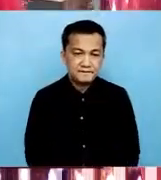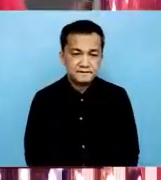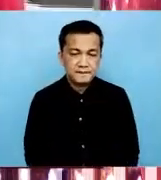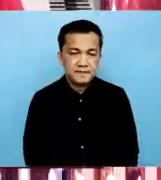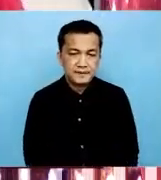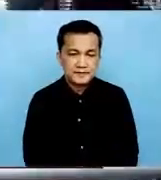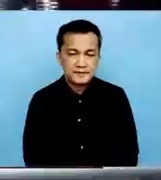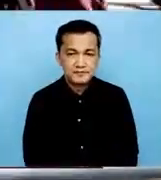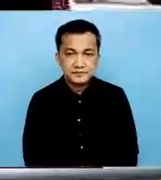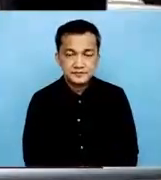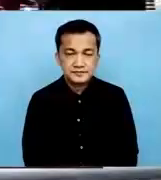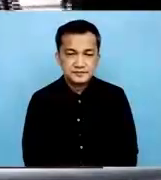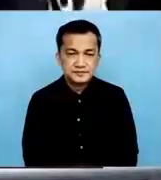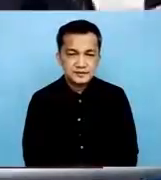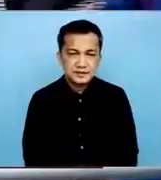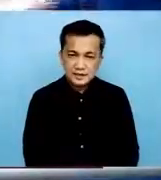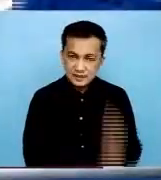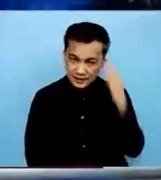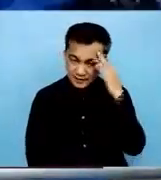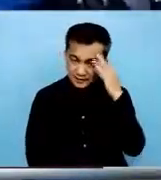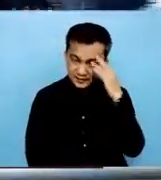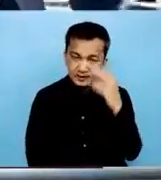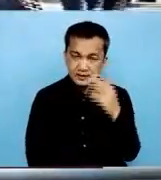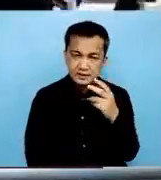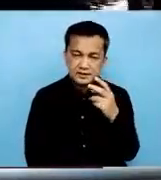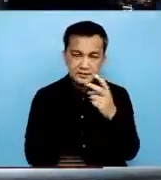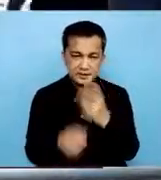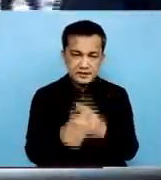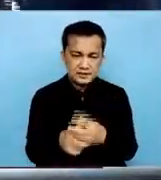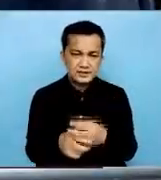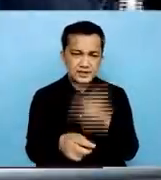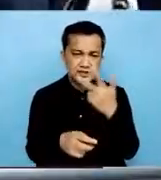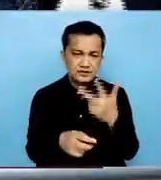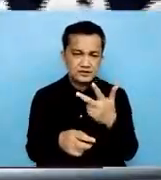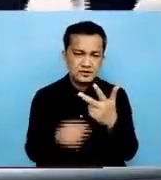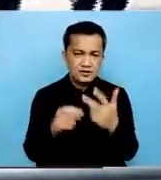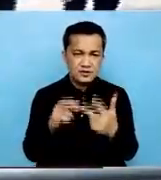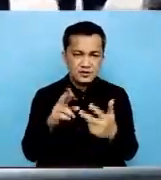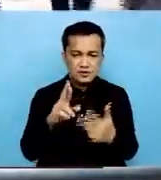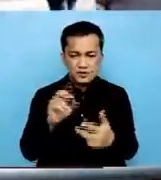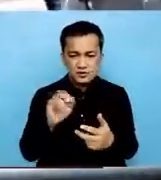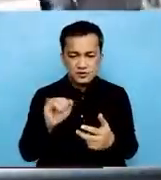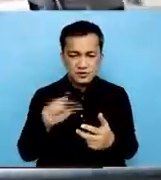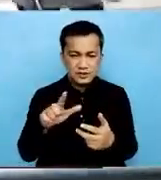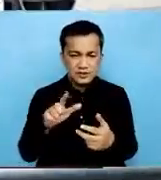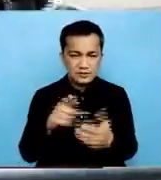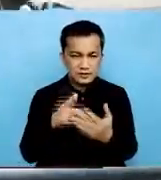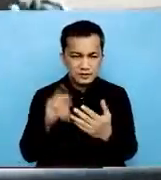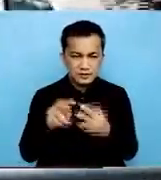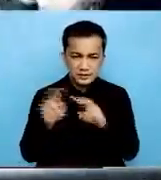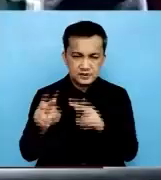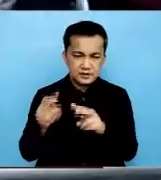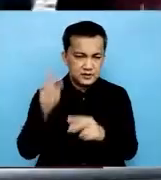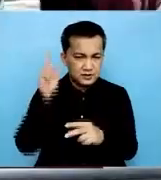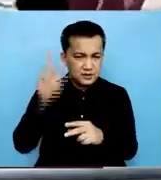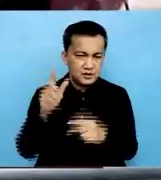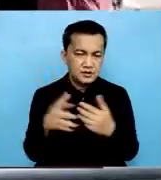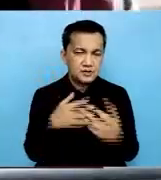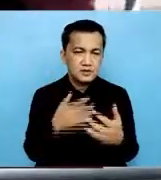Kasi 3 special ceremonies or royal ceremonies na ang nasaksihan ko dito sa London. At kahit nasabihin mo